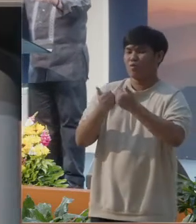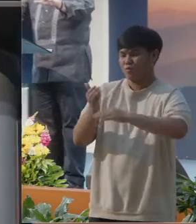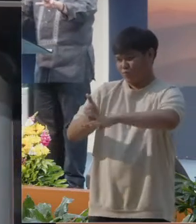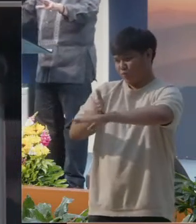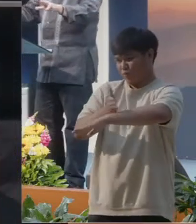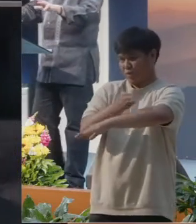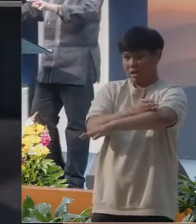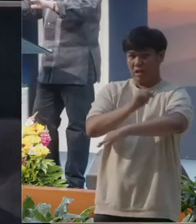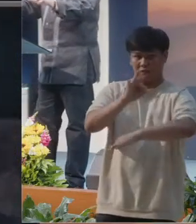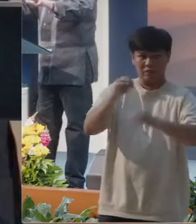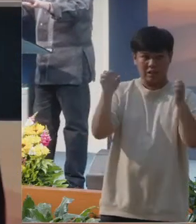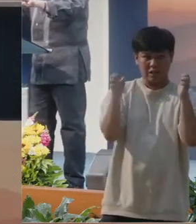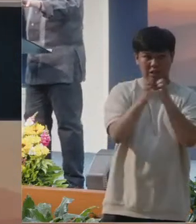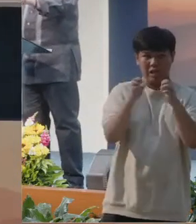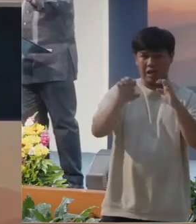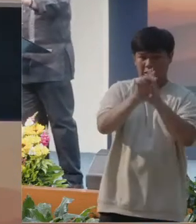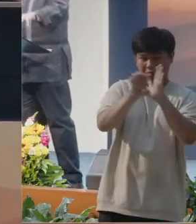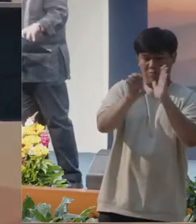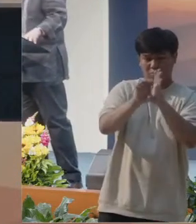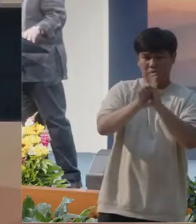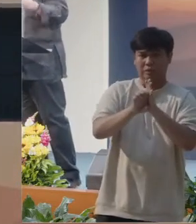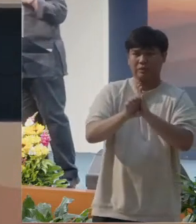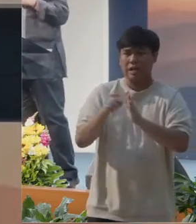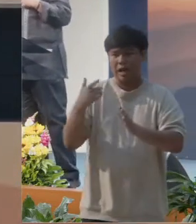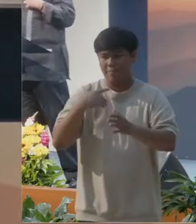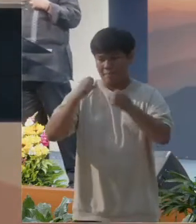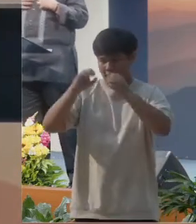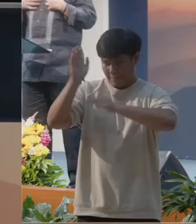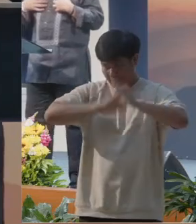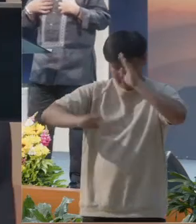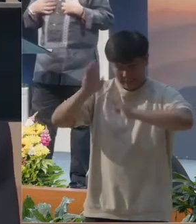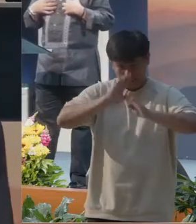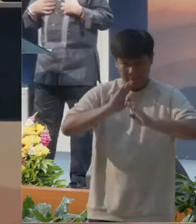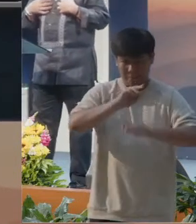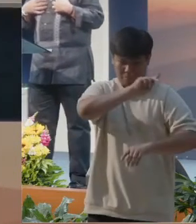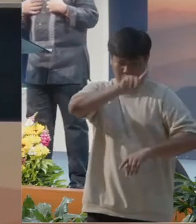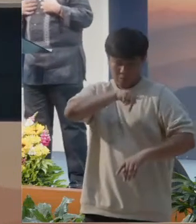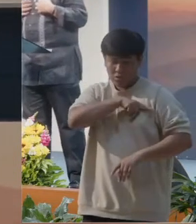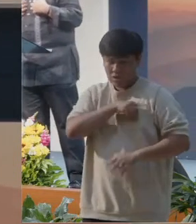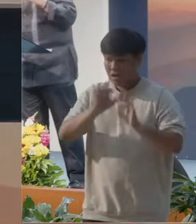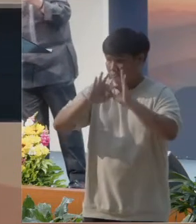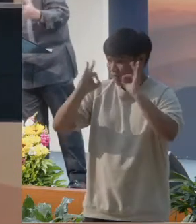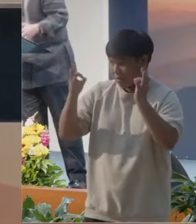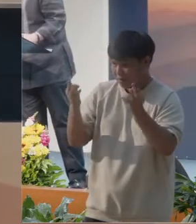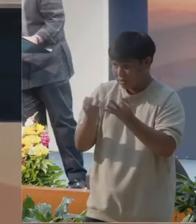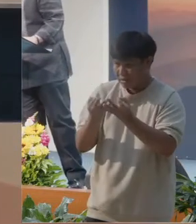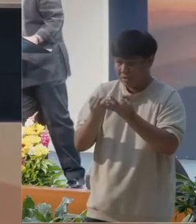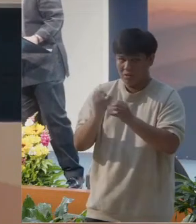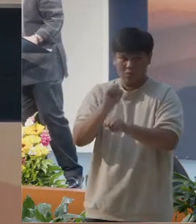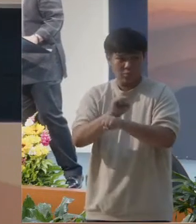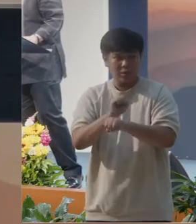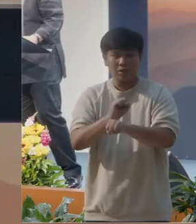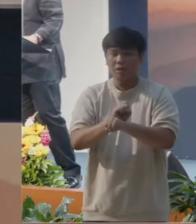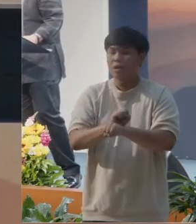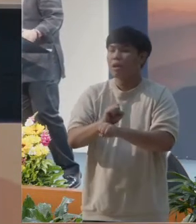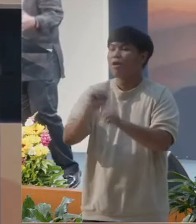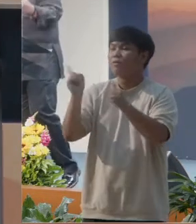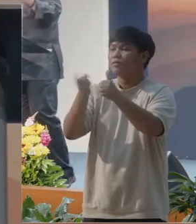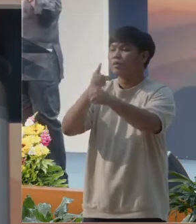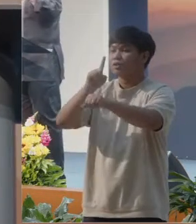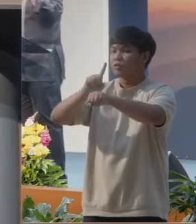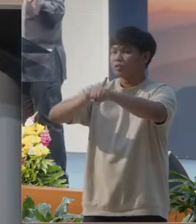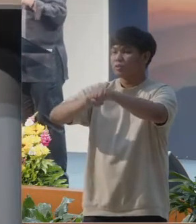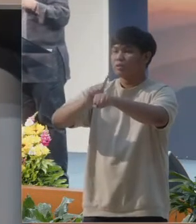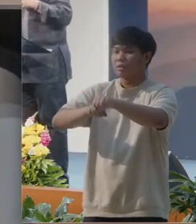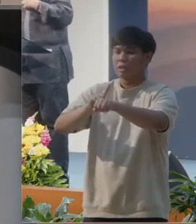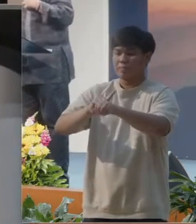may sigalot, saan mang lugar ng inyong buhay, maging sa inyong pangsarili. Unang-una po,